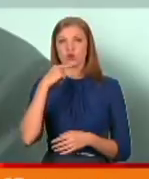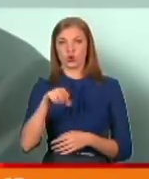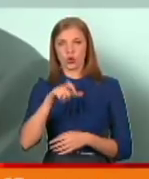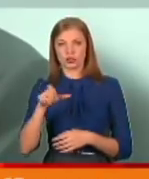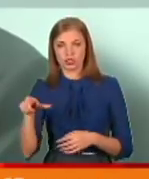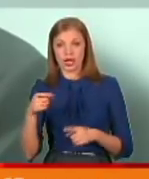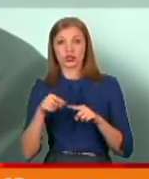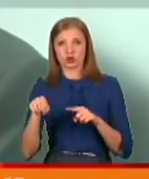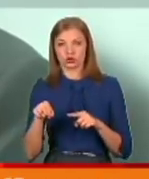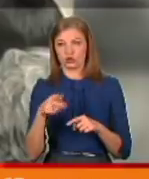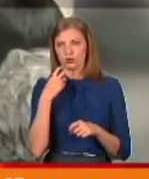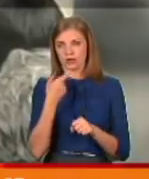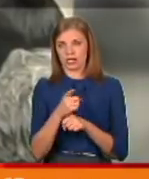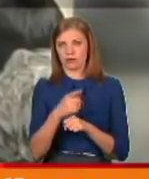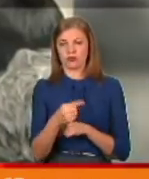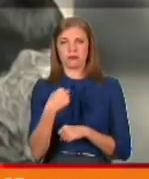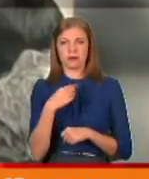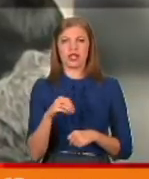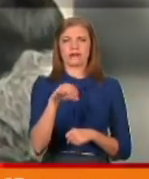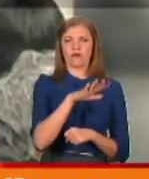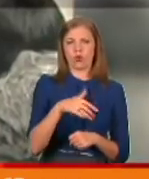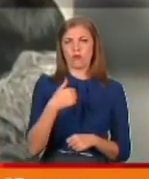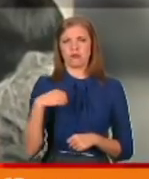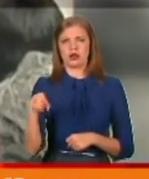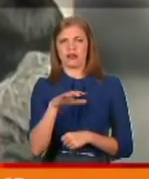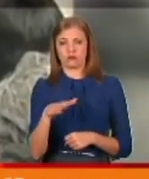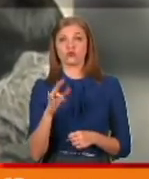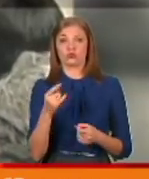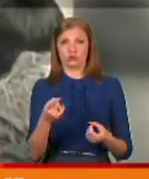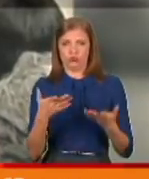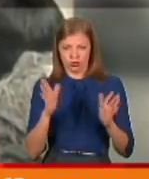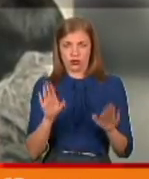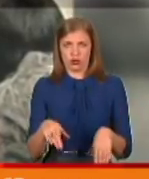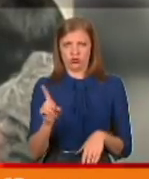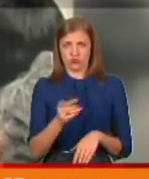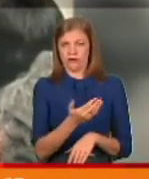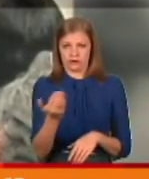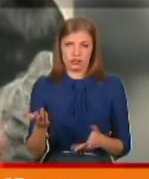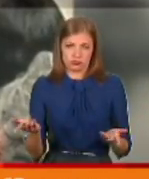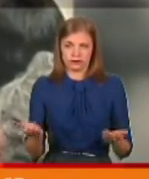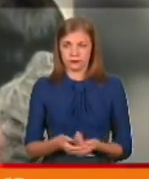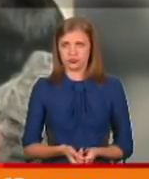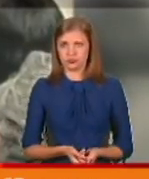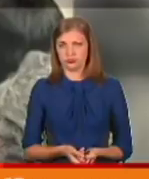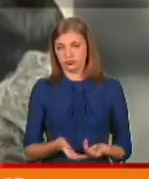Росіяни з того кепкують. Ми в Європі, ми європейці. Та й понятно, що ви...